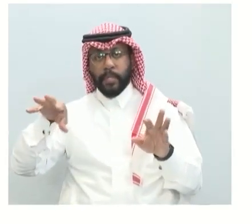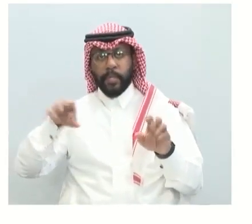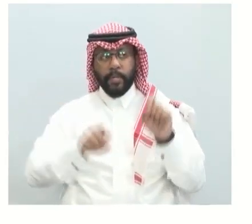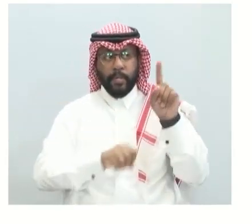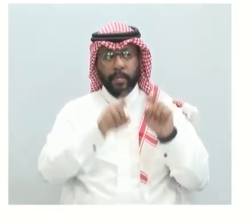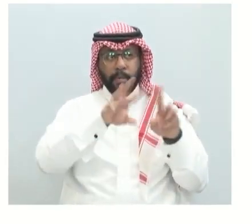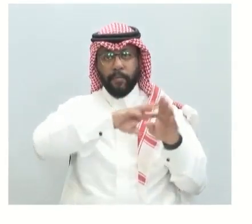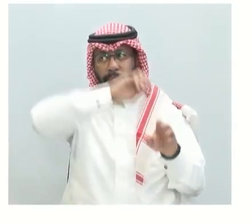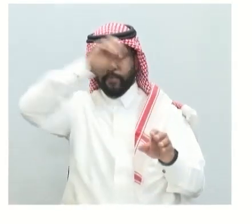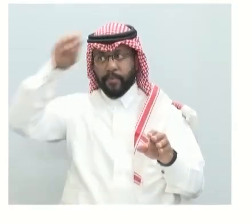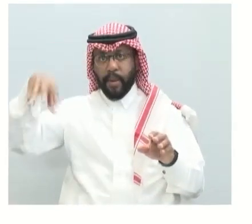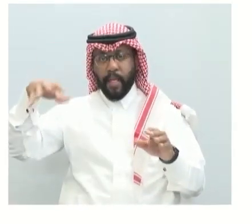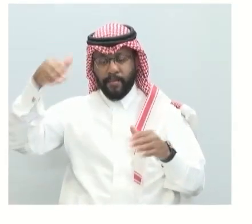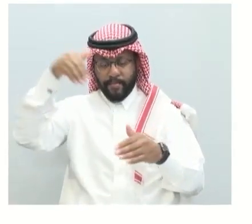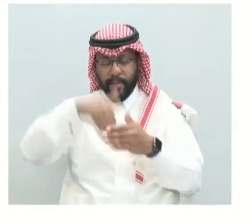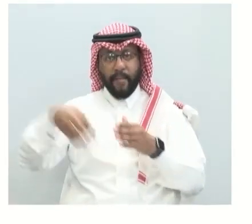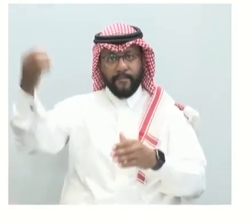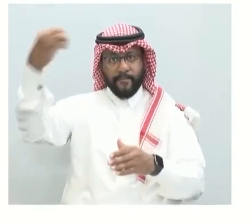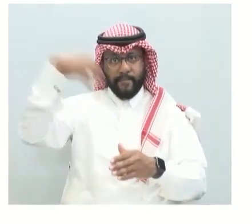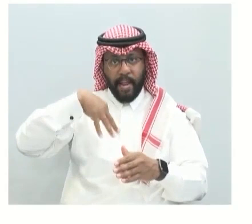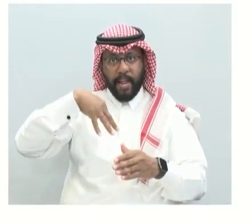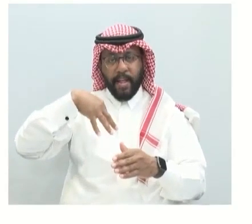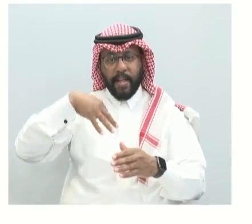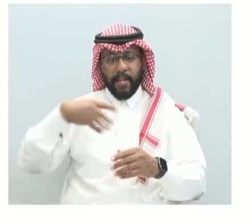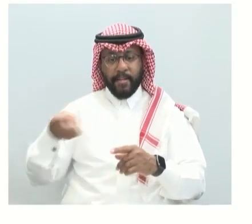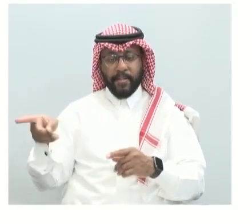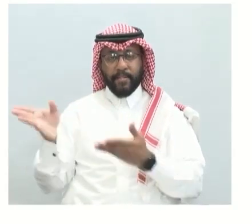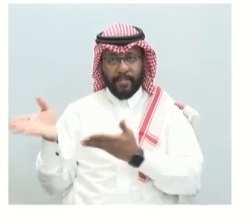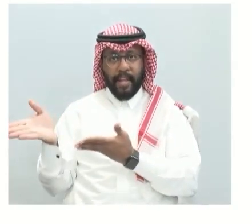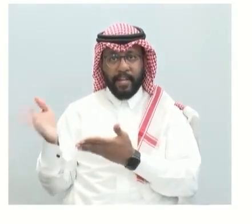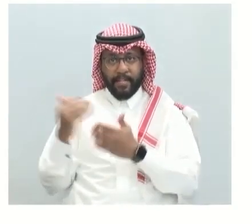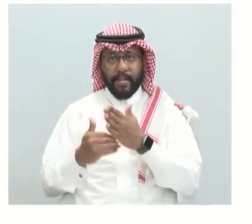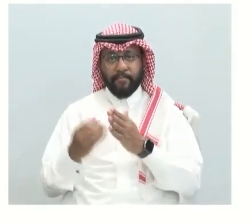الى داخل جهاز الحاسب فهذه يقصد بها الداونلود